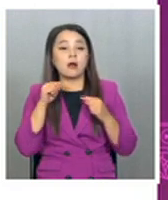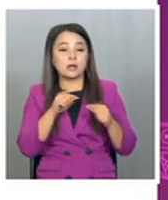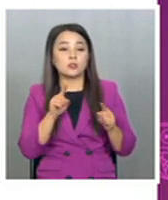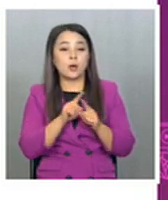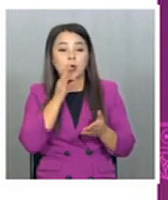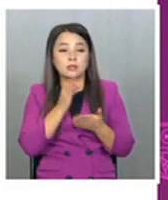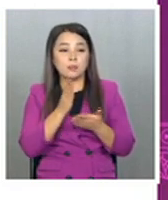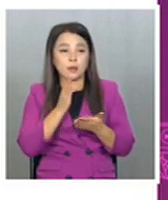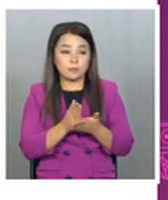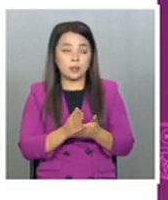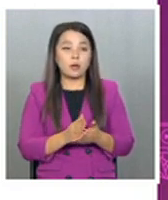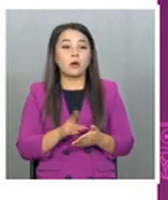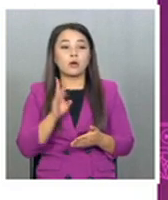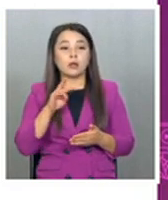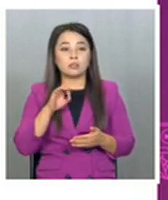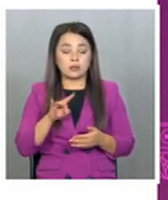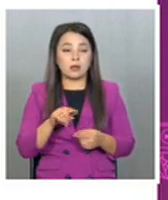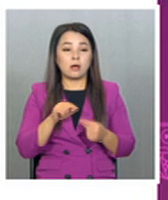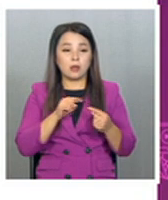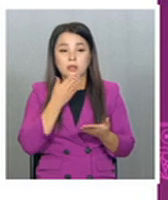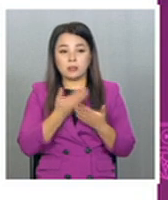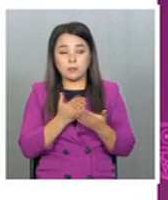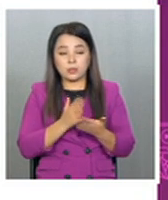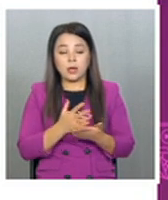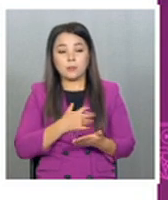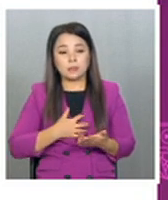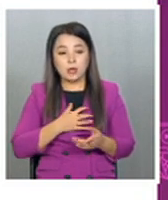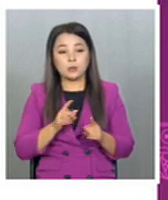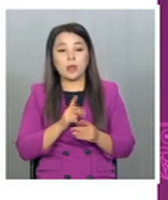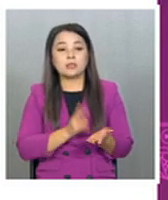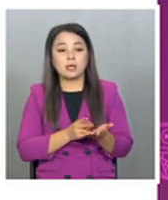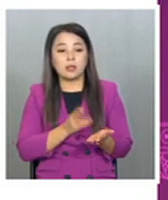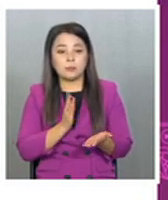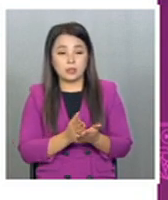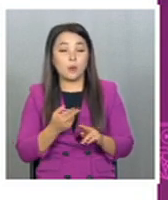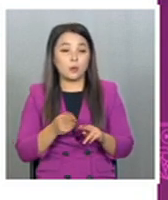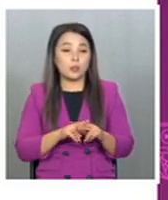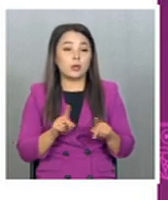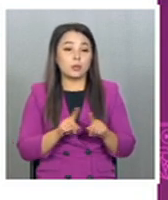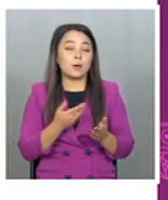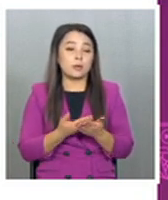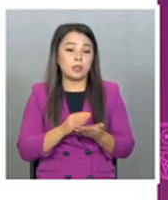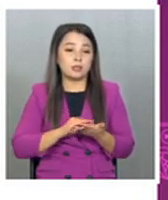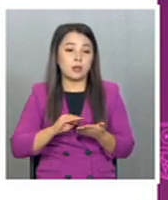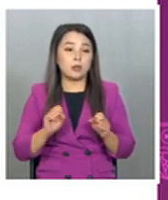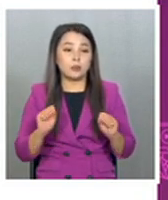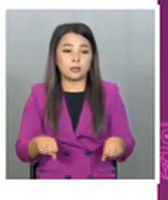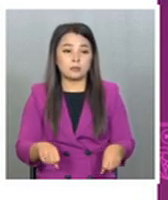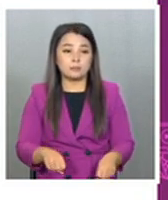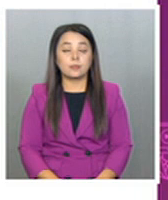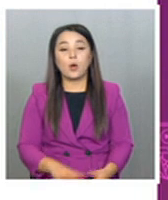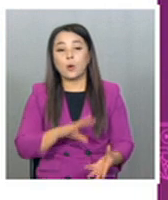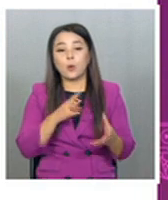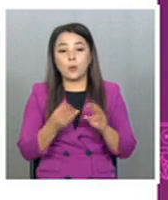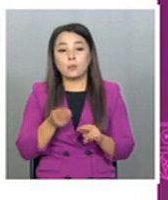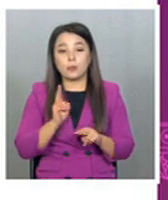аргументтері, контраргументтер, негіздемелер және дәлелдер. Мұнда да мысалдар келтіру керек. Қорытынды